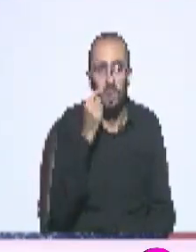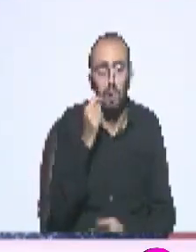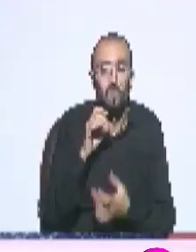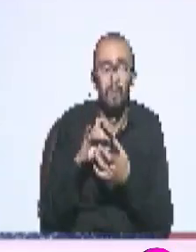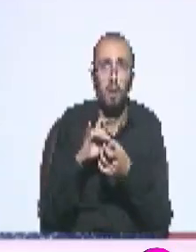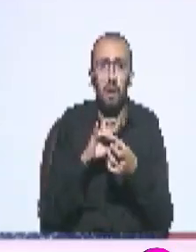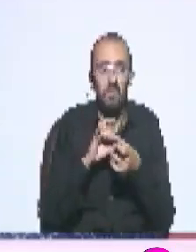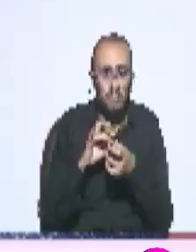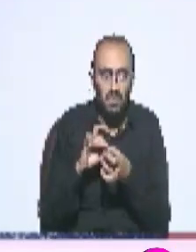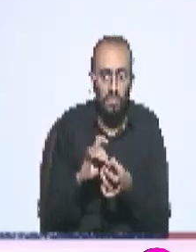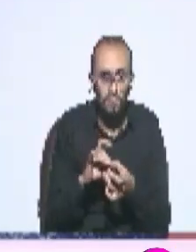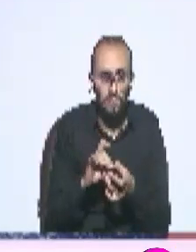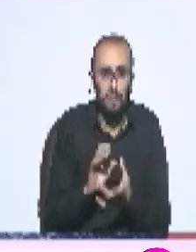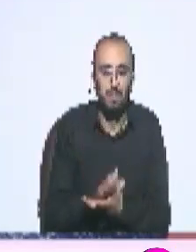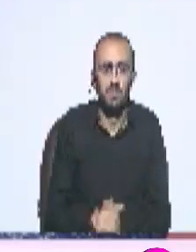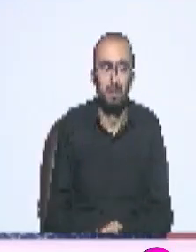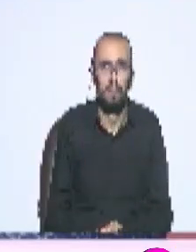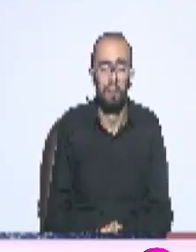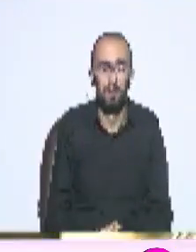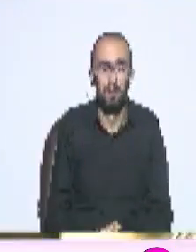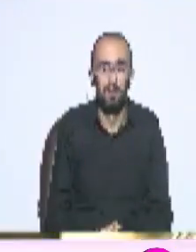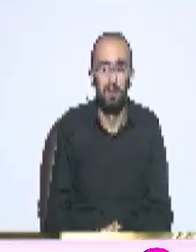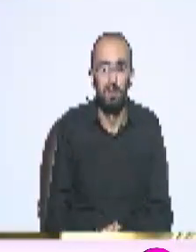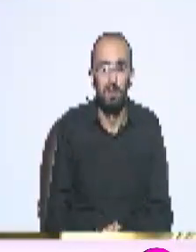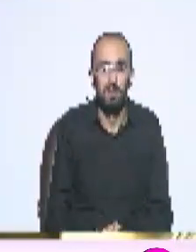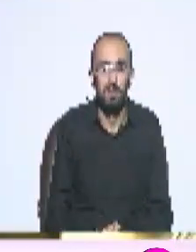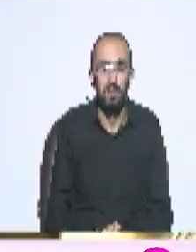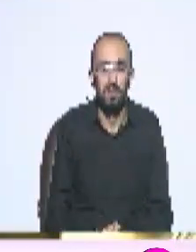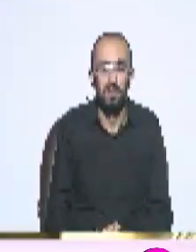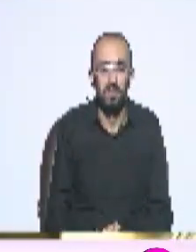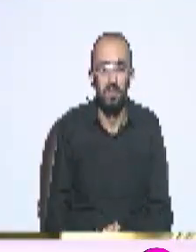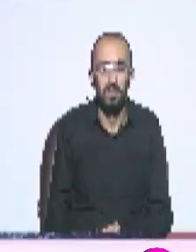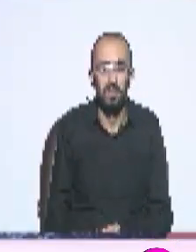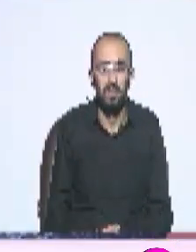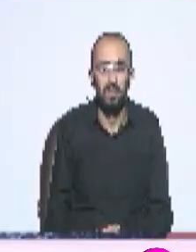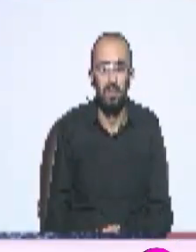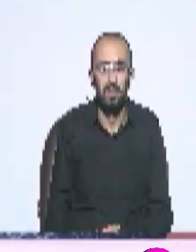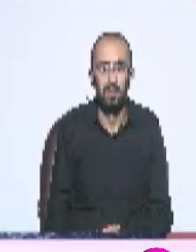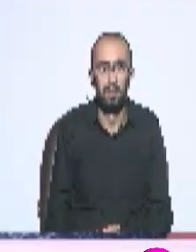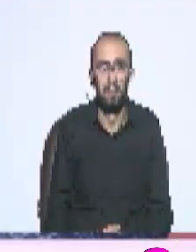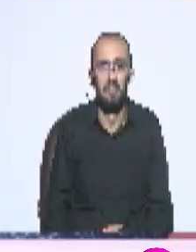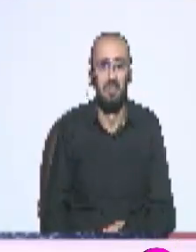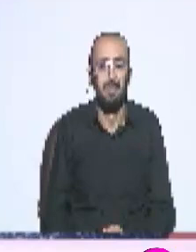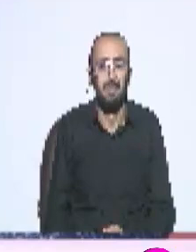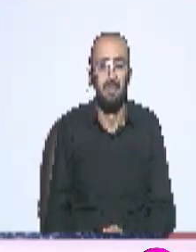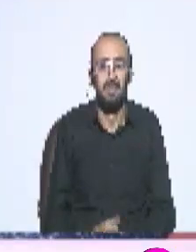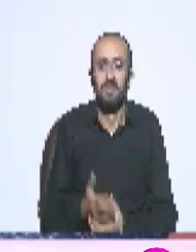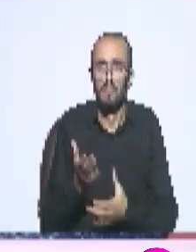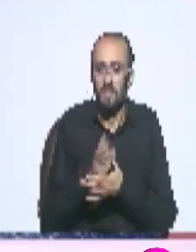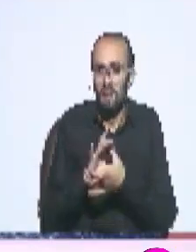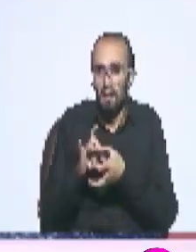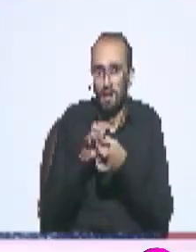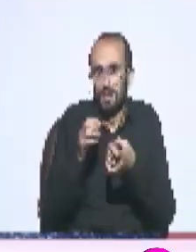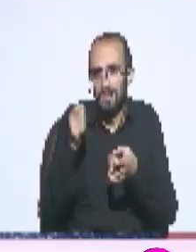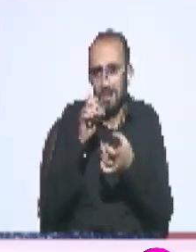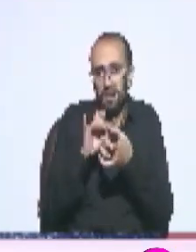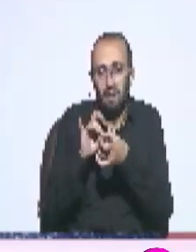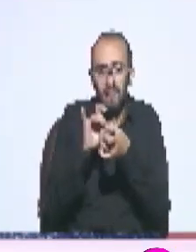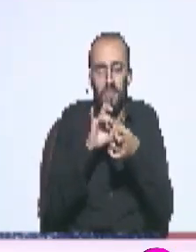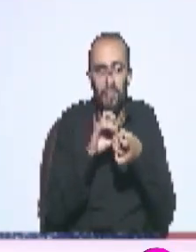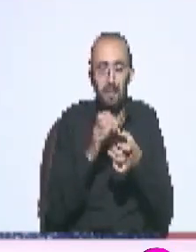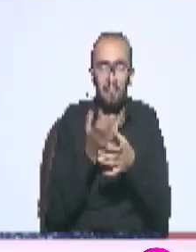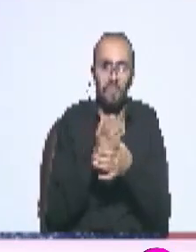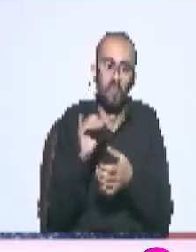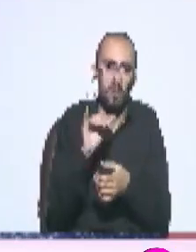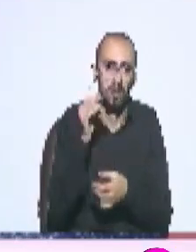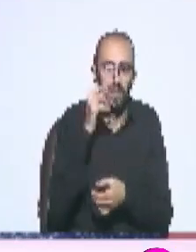وعلاقات الحاجه اللي اضافت في الاخر اه بالظبط لان بقت حاجه ا باينه جدا وبتفرق مع كل